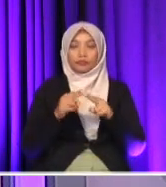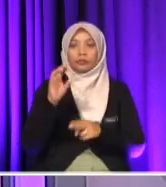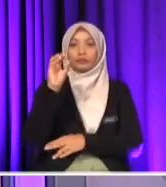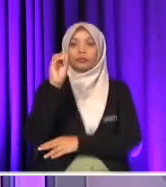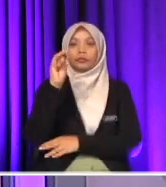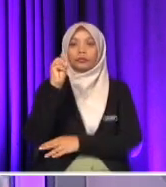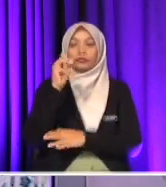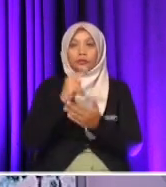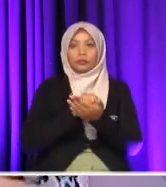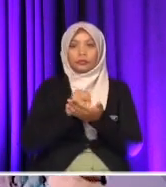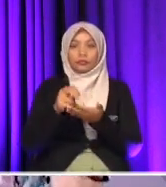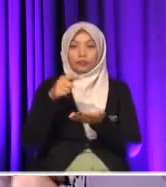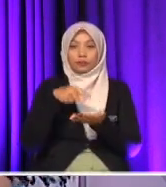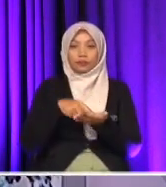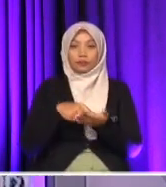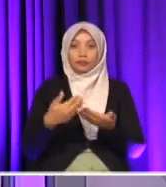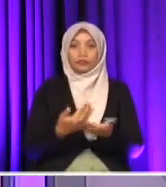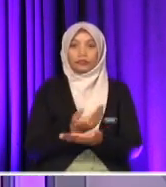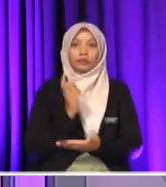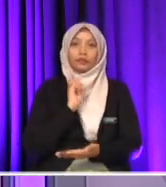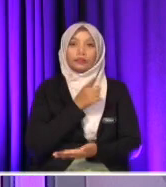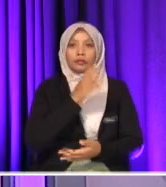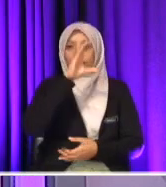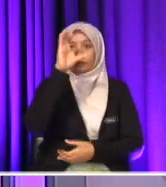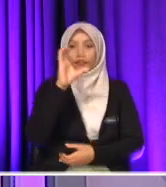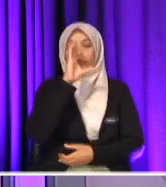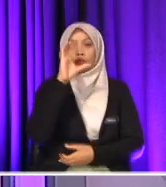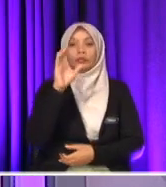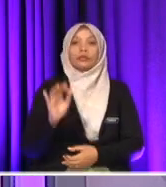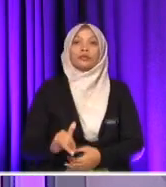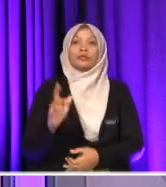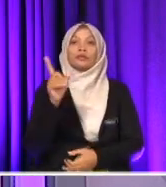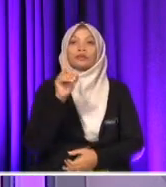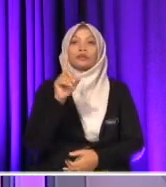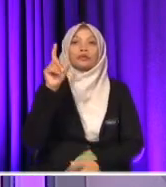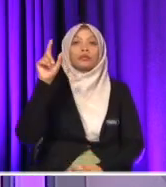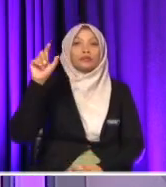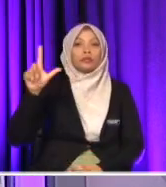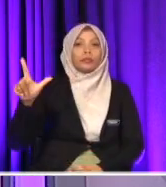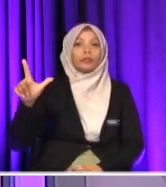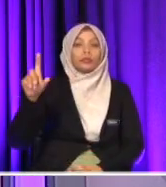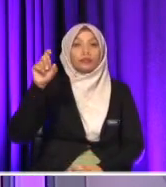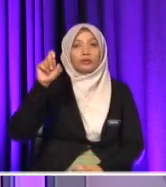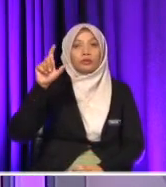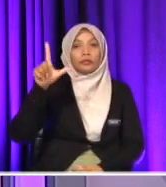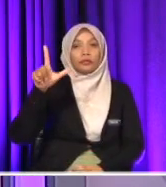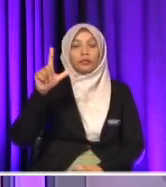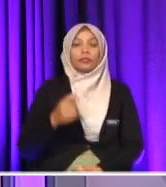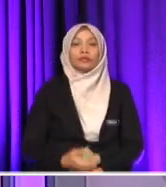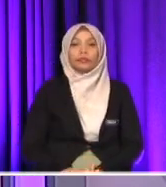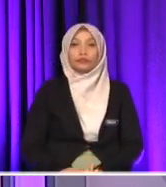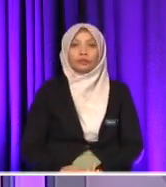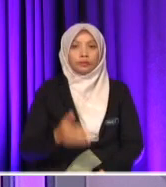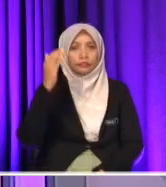sini, barulah kita carikan yang mana L ni tadi adalah XL bagi dengan 2 pi F. Sebab kita tahu